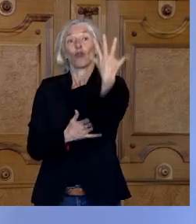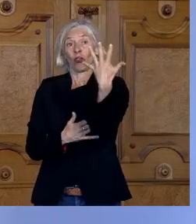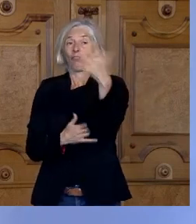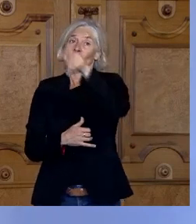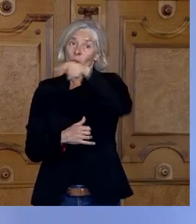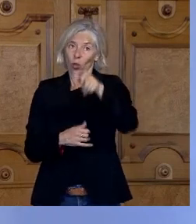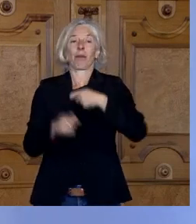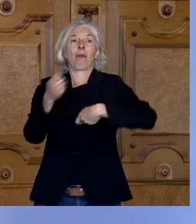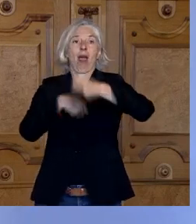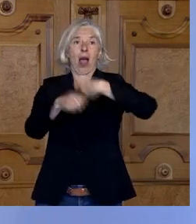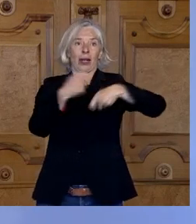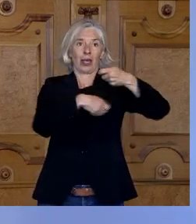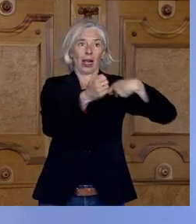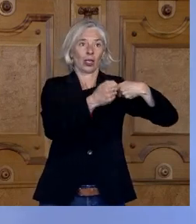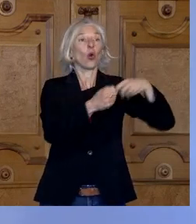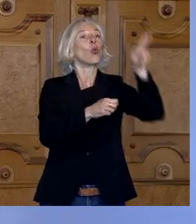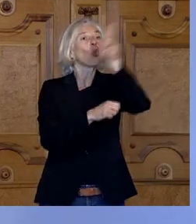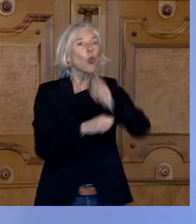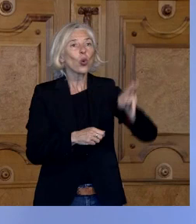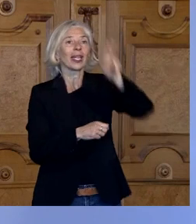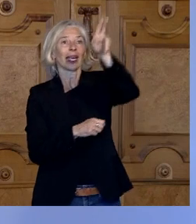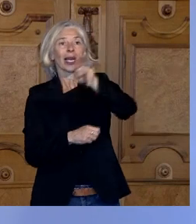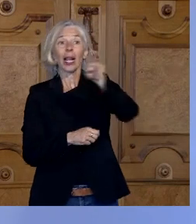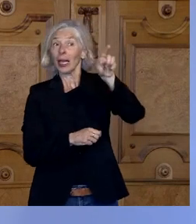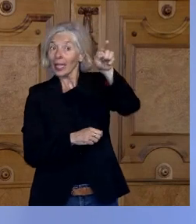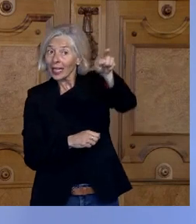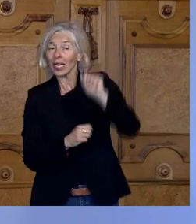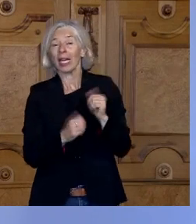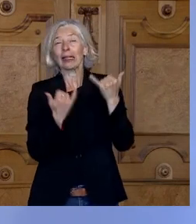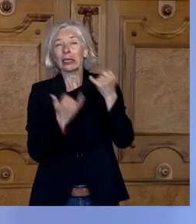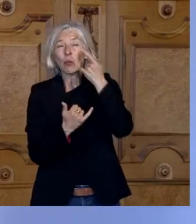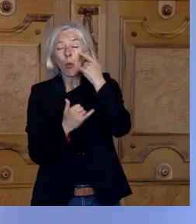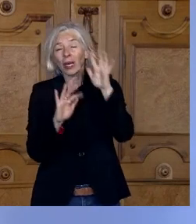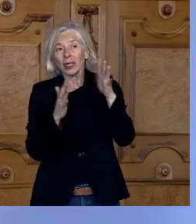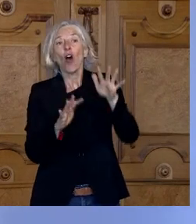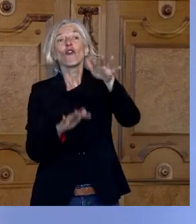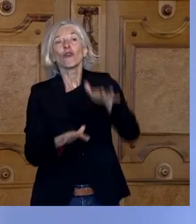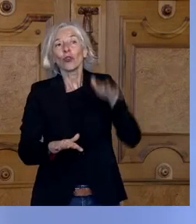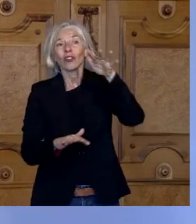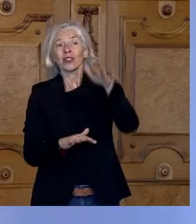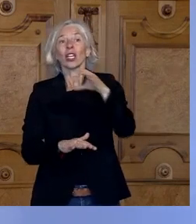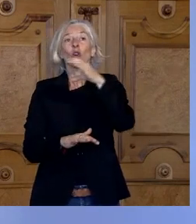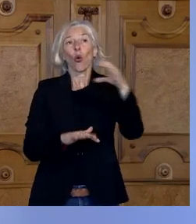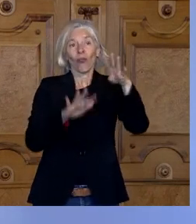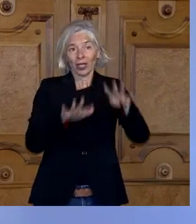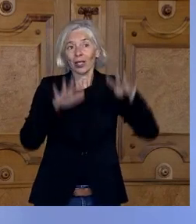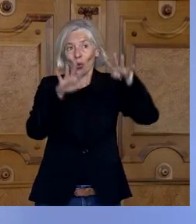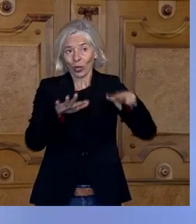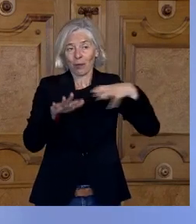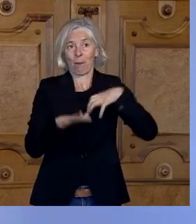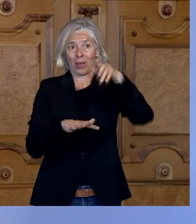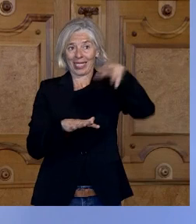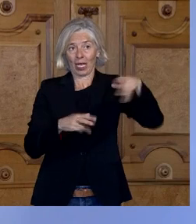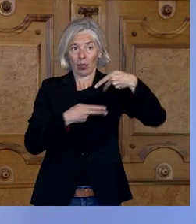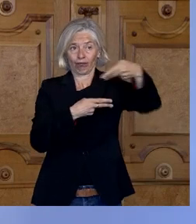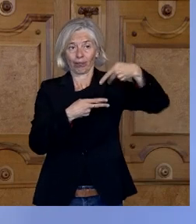Im Uniklinikum befinden sich derzeit etwa 15 Covid-19-Patientinnen, die dort stationär aufgenommen worden